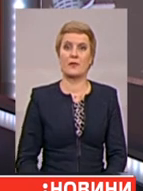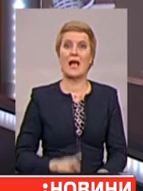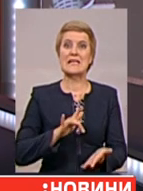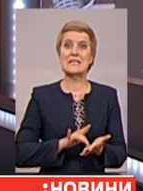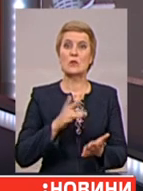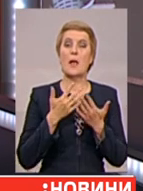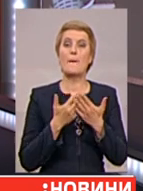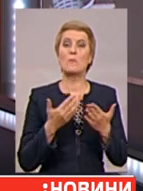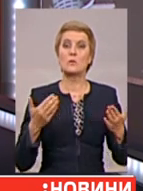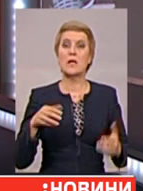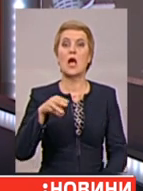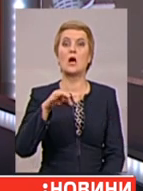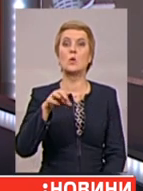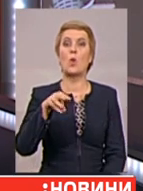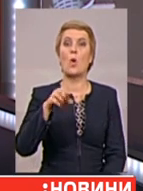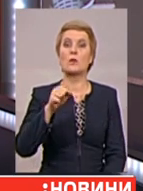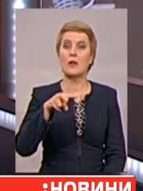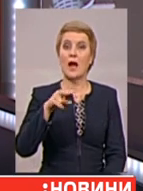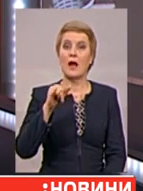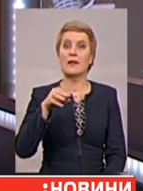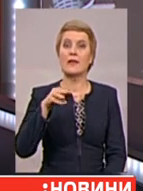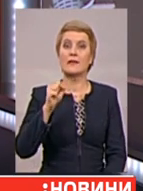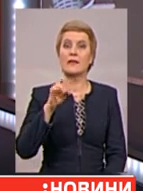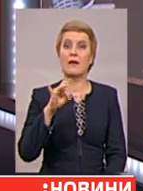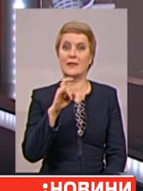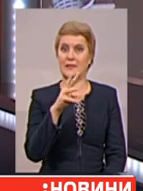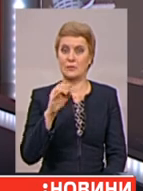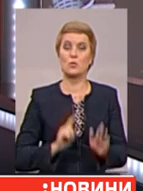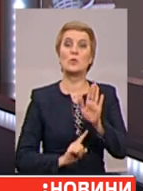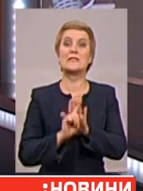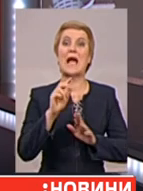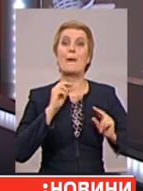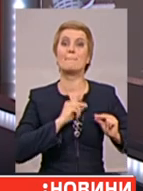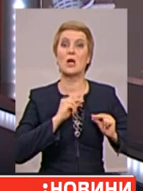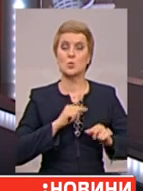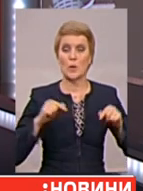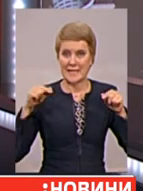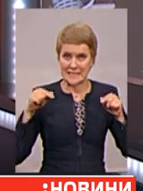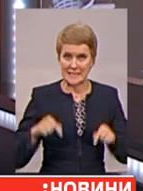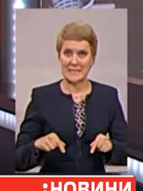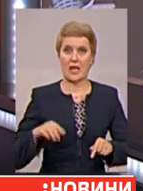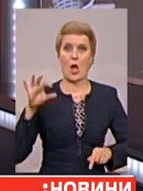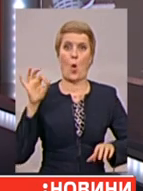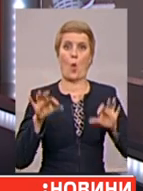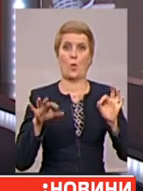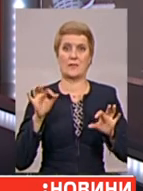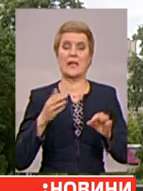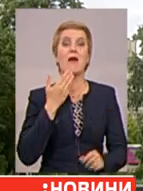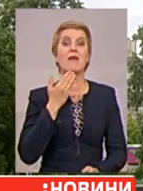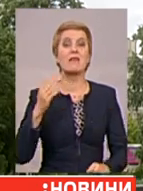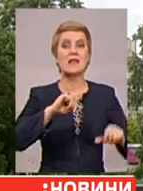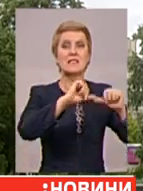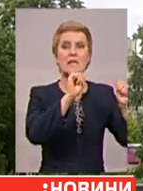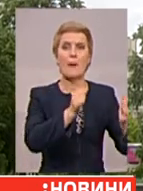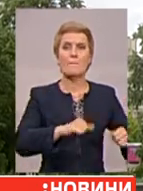Столичний музей тоталітаризму запрацює вже цієї осені, повідомив секретар Київради Володимир Прокопів. Радянські пам'ятники